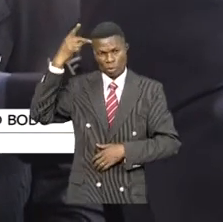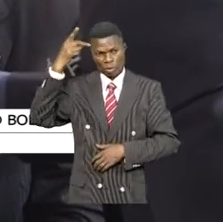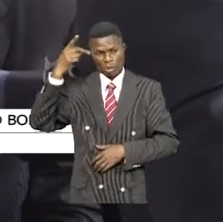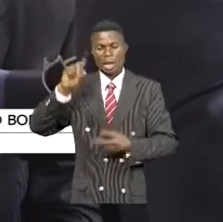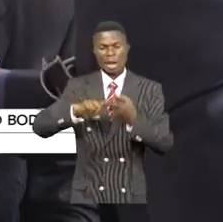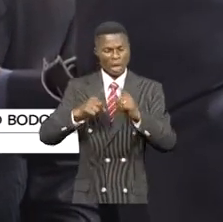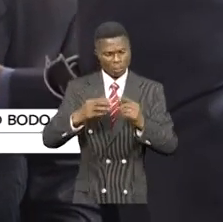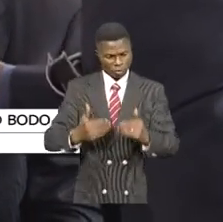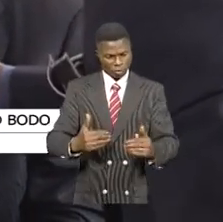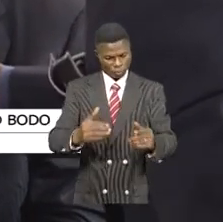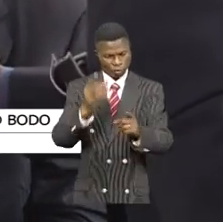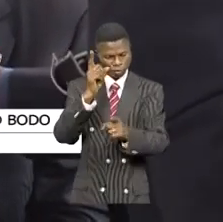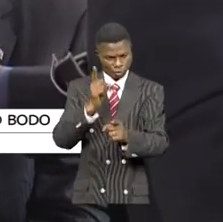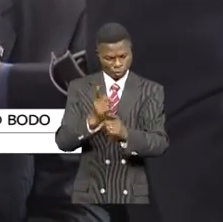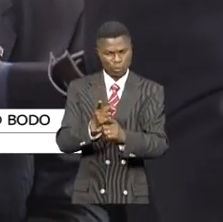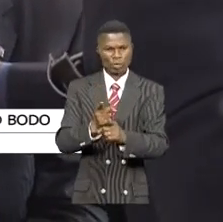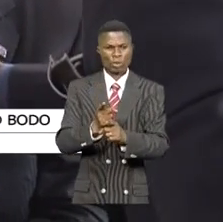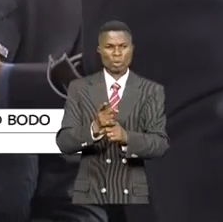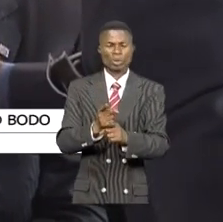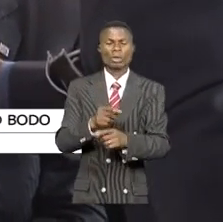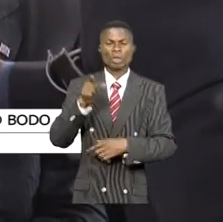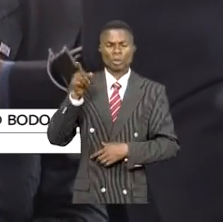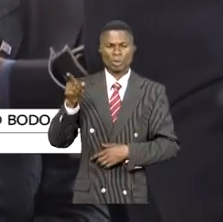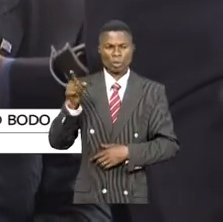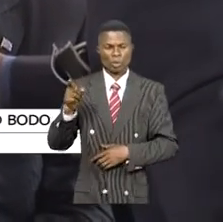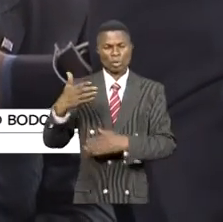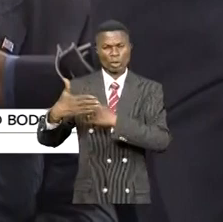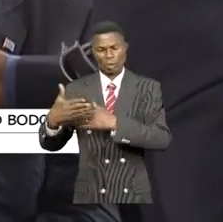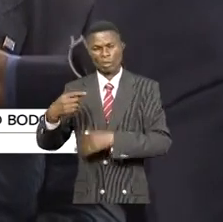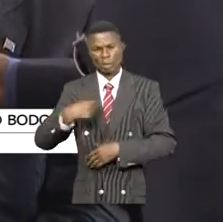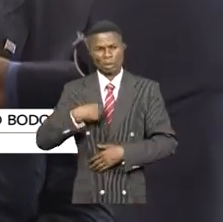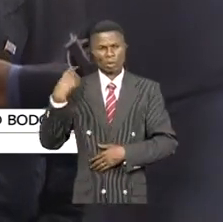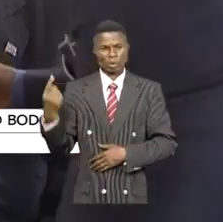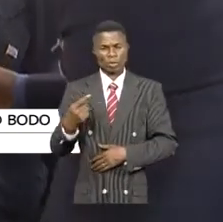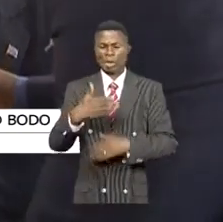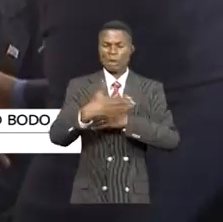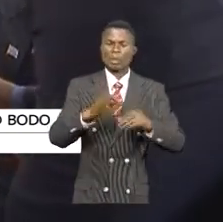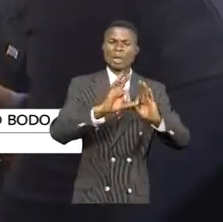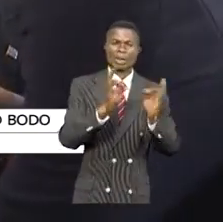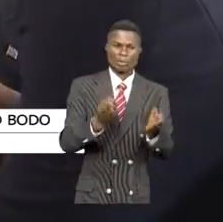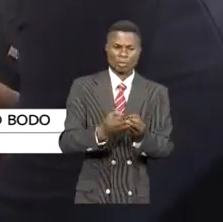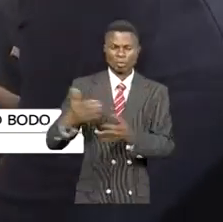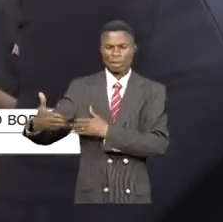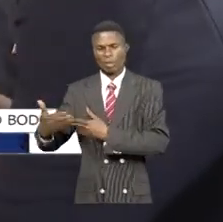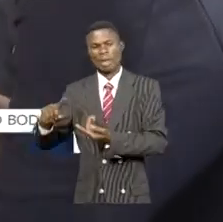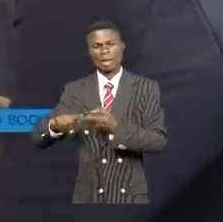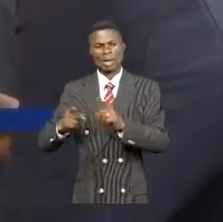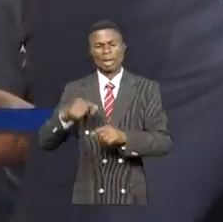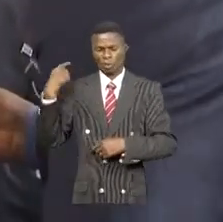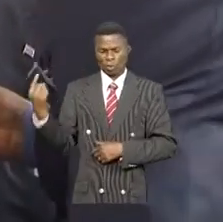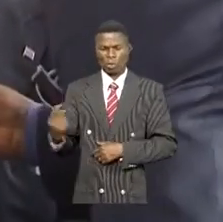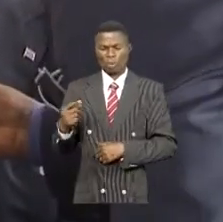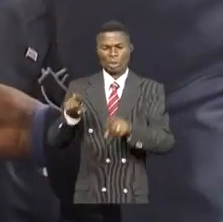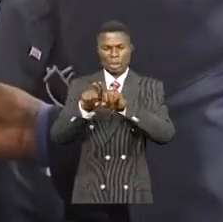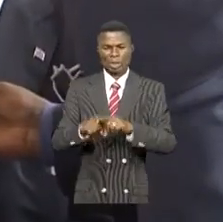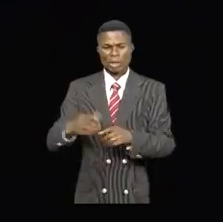a toujours été sincère et il a toujours été proche de la famille, proche des amis et surtout proche